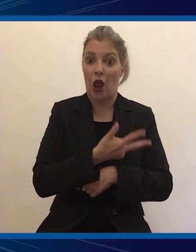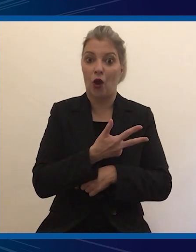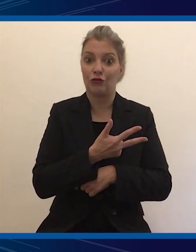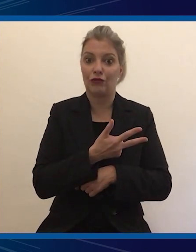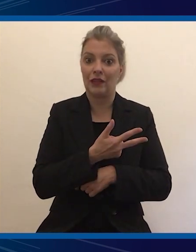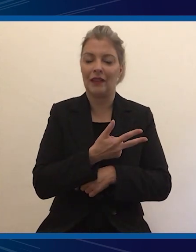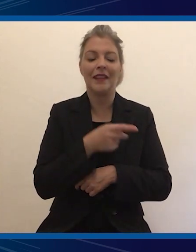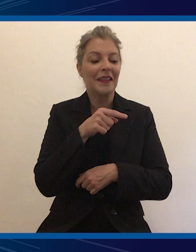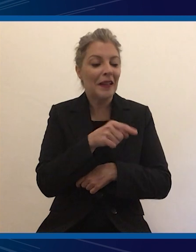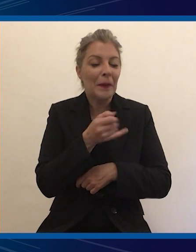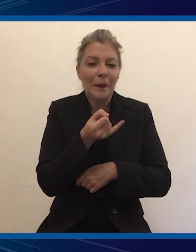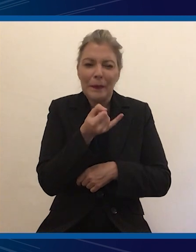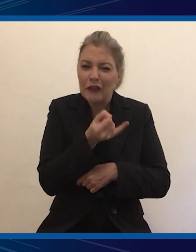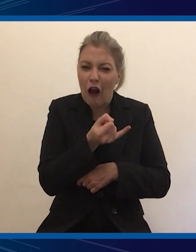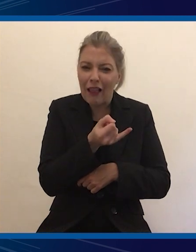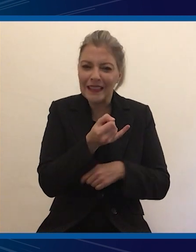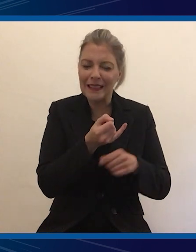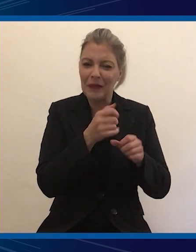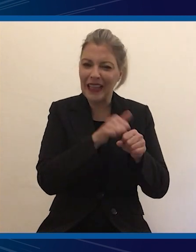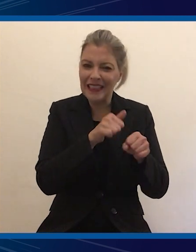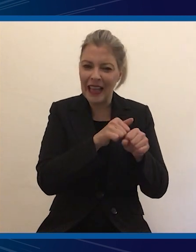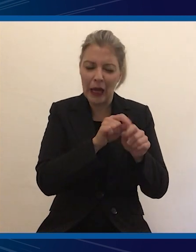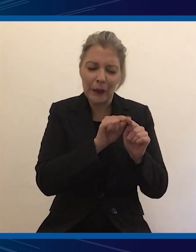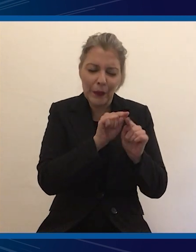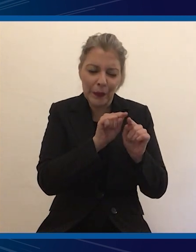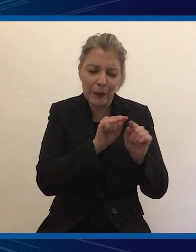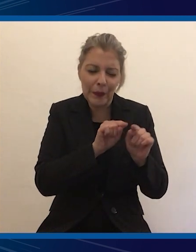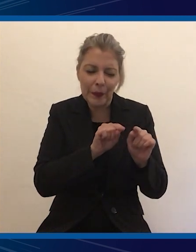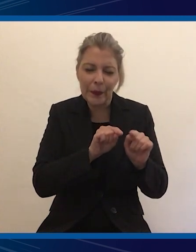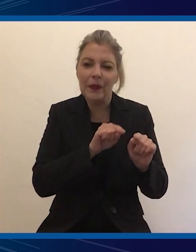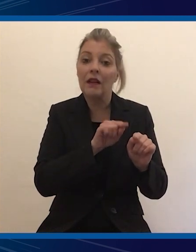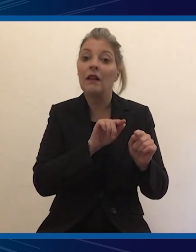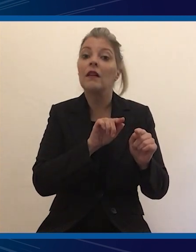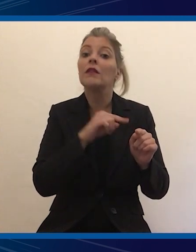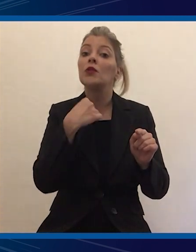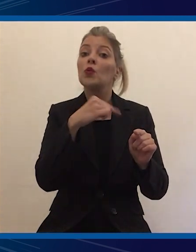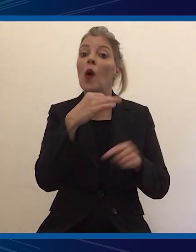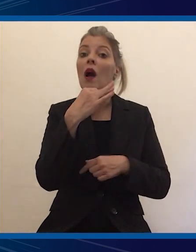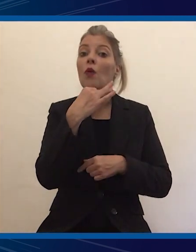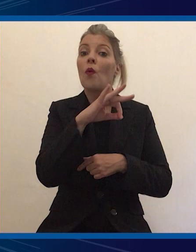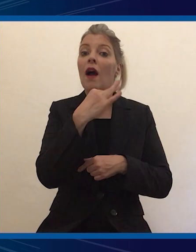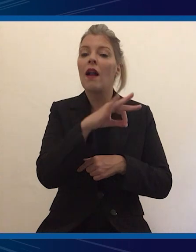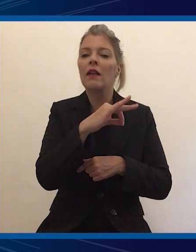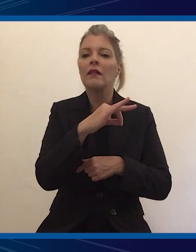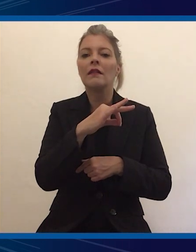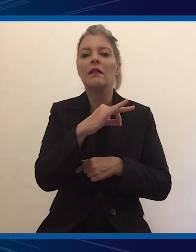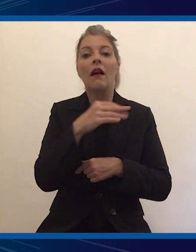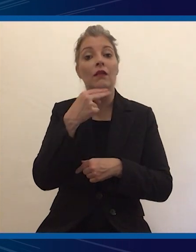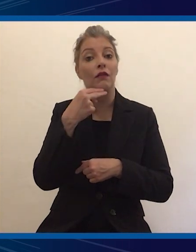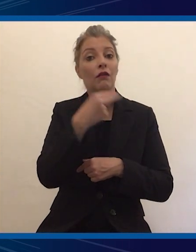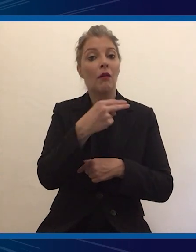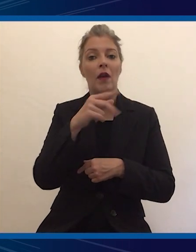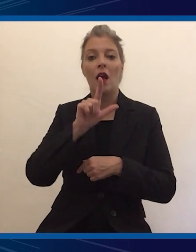È proprio questa dimensione piccolissima dei cristalli che conferisce loro un'evidente proprietà di luminescenza,